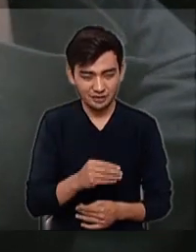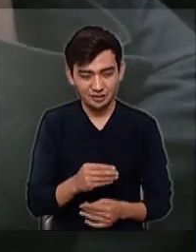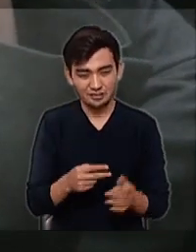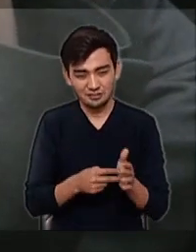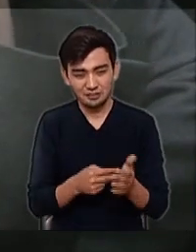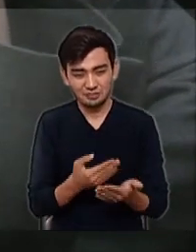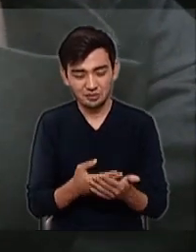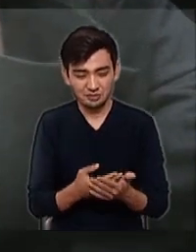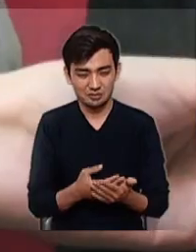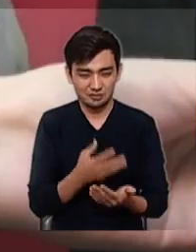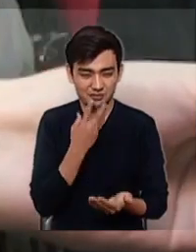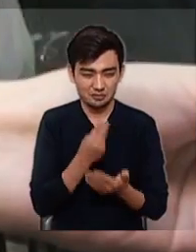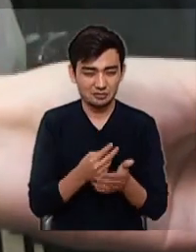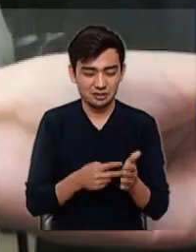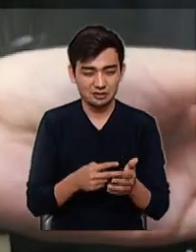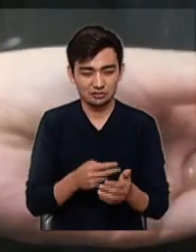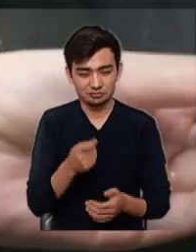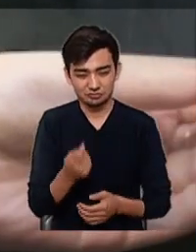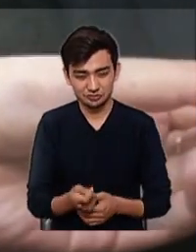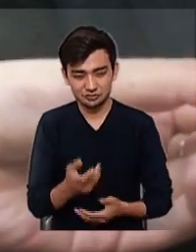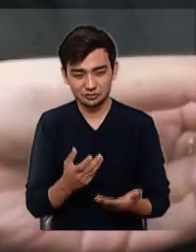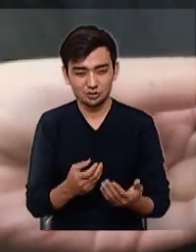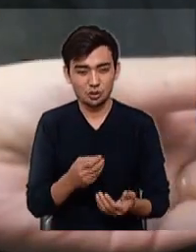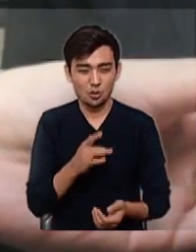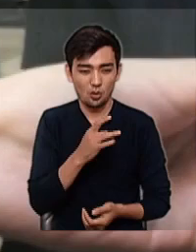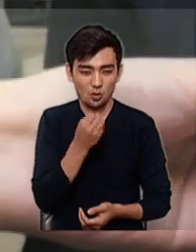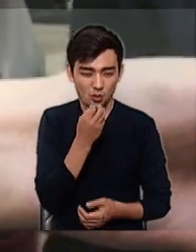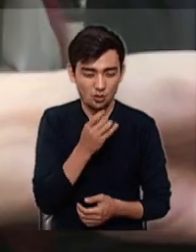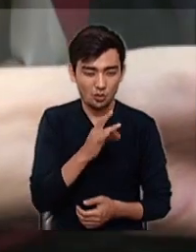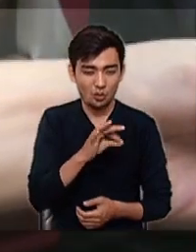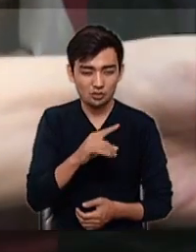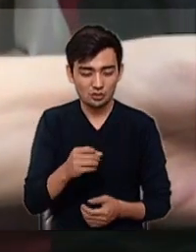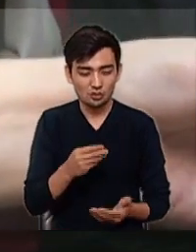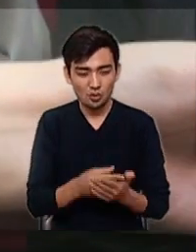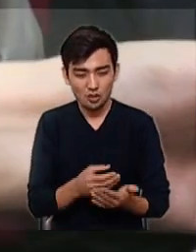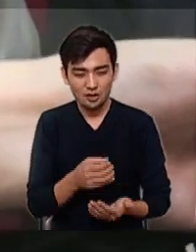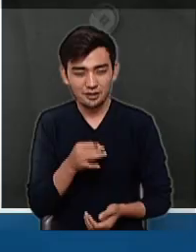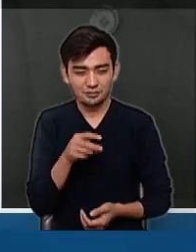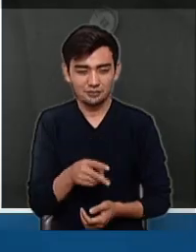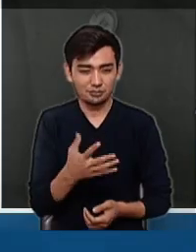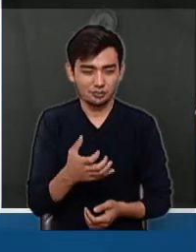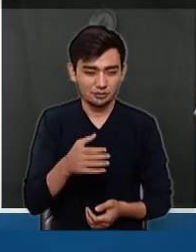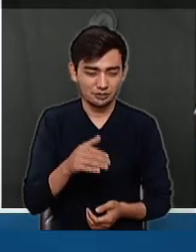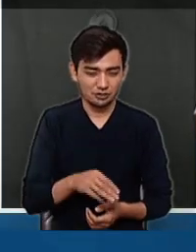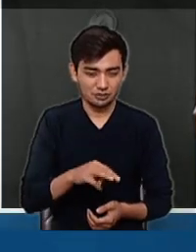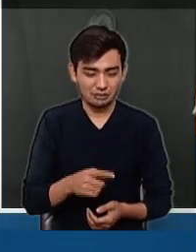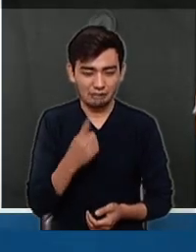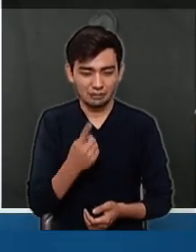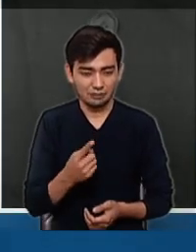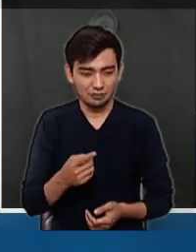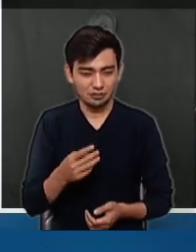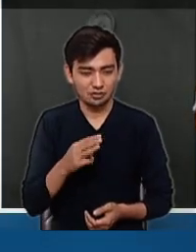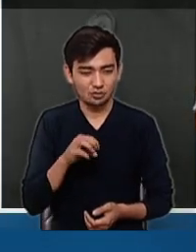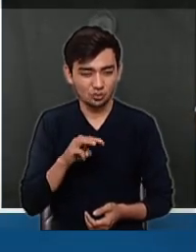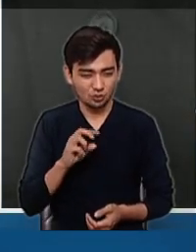в рамках разумных пределах тюльпаны дешевле дороже сейчас розы стоит порядка 2.500 тенге статистика показывает